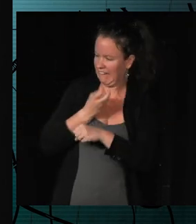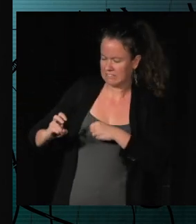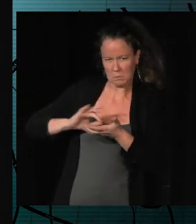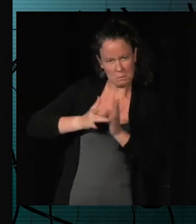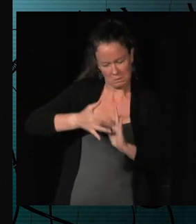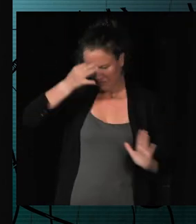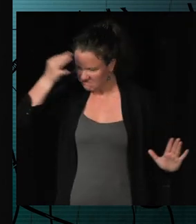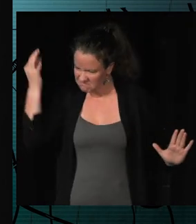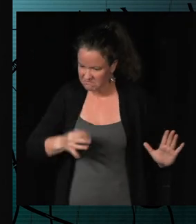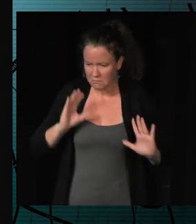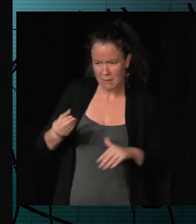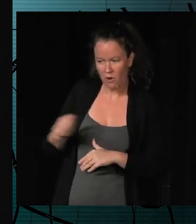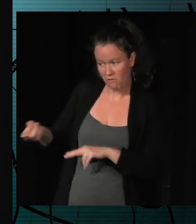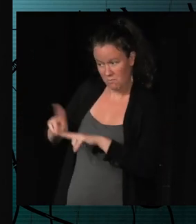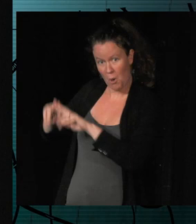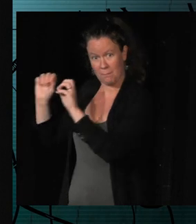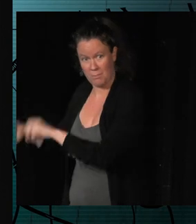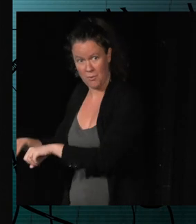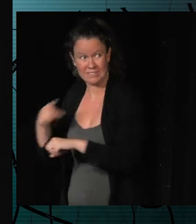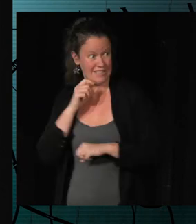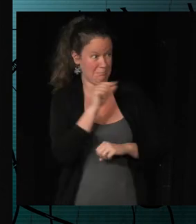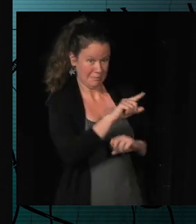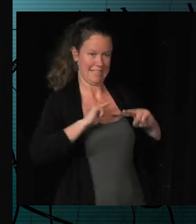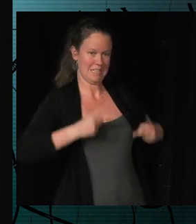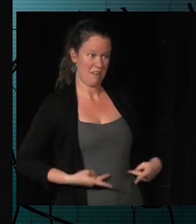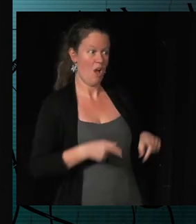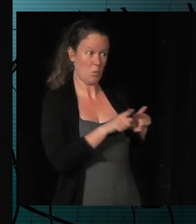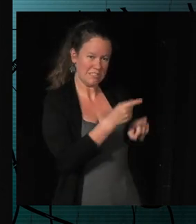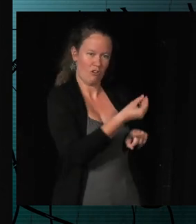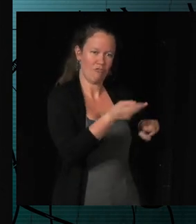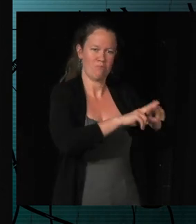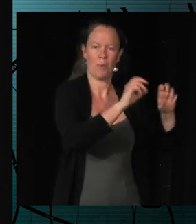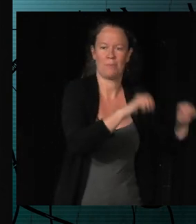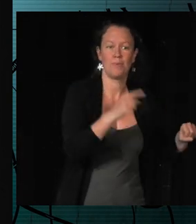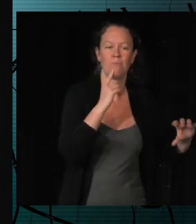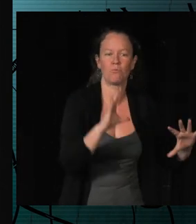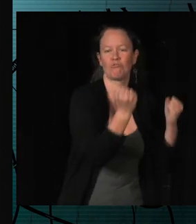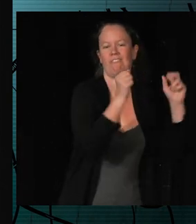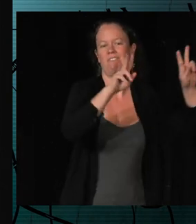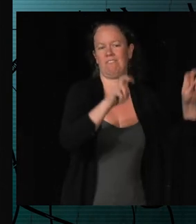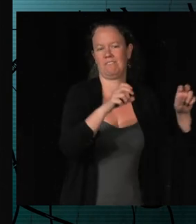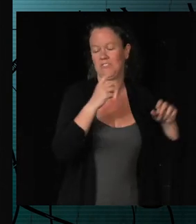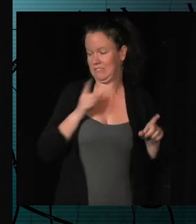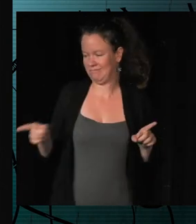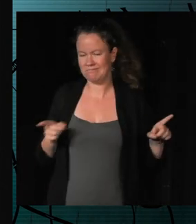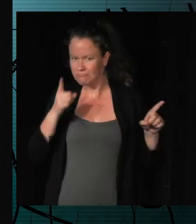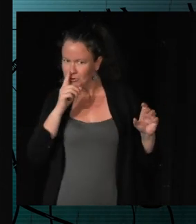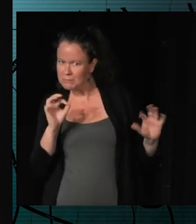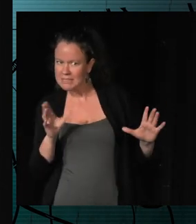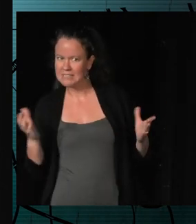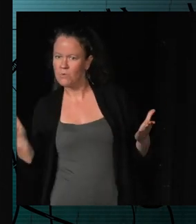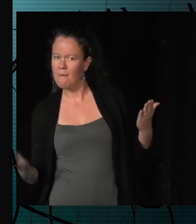moi c'est à ce moment-là qu'elle est sur la pente glissante version christabella et que heureusement l'histoire va la faire évoluer autrement mais pour moi voilà christab Bella